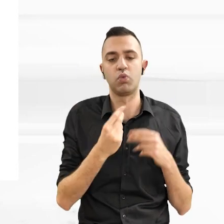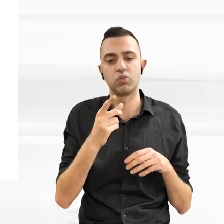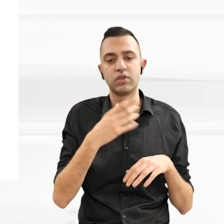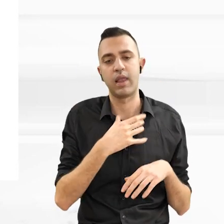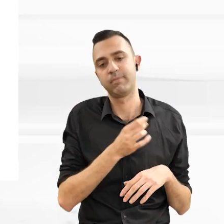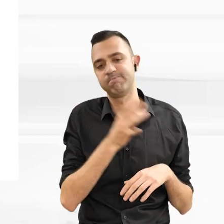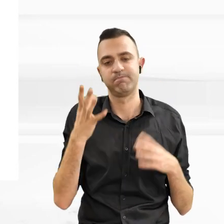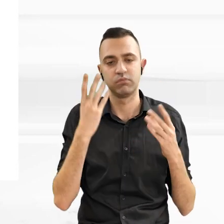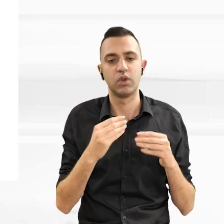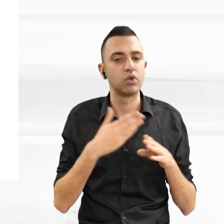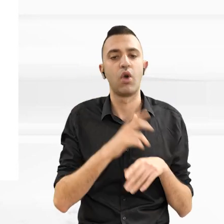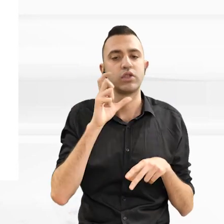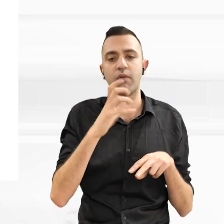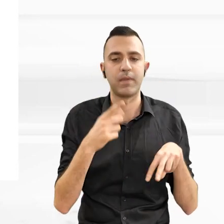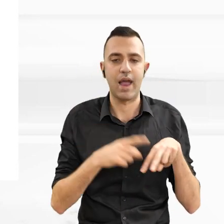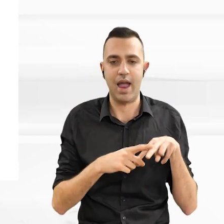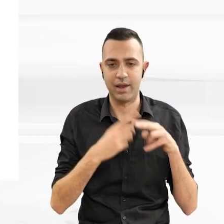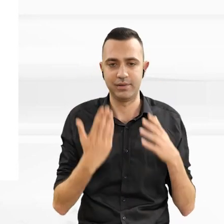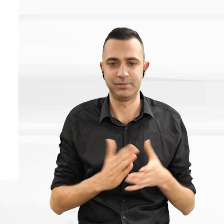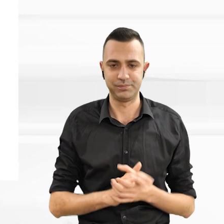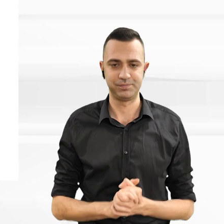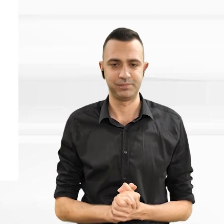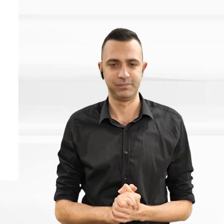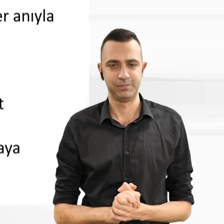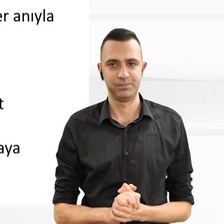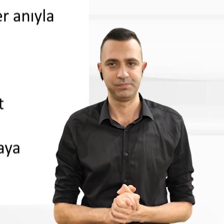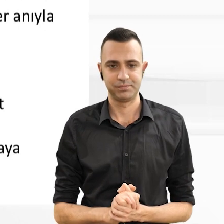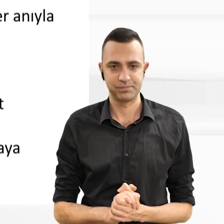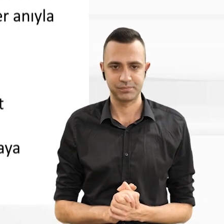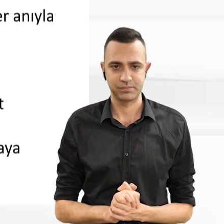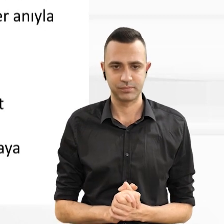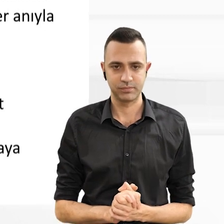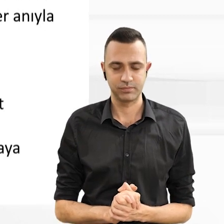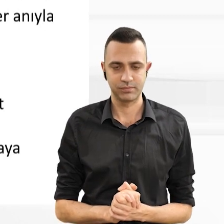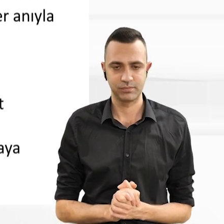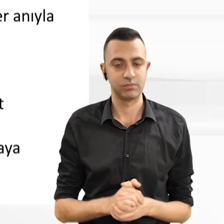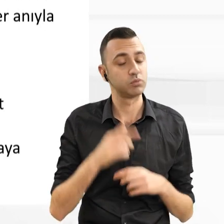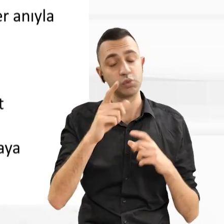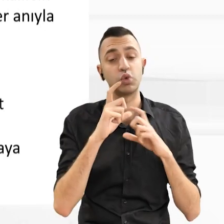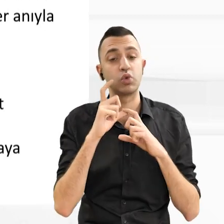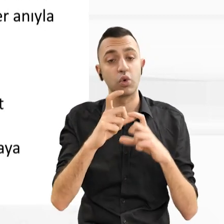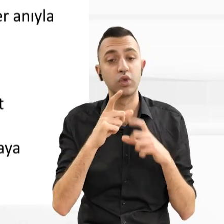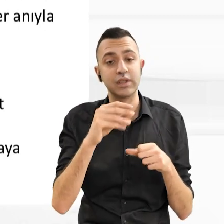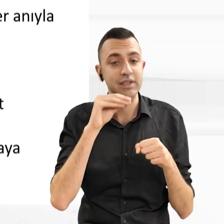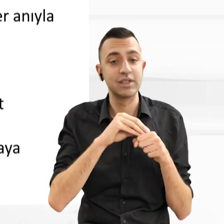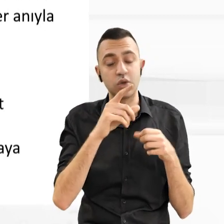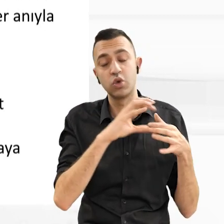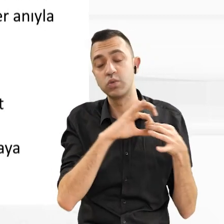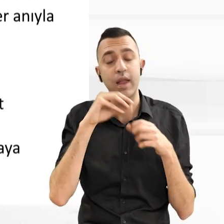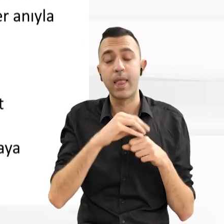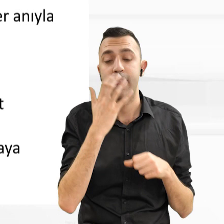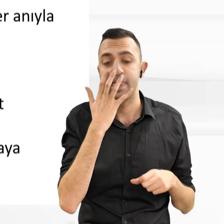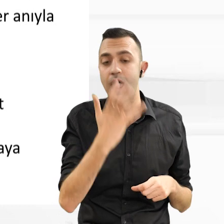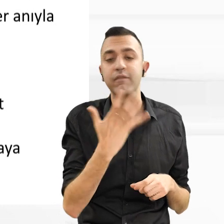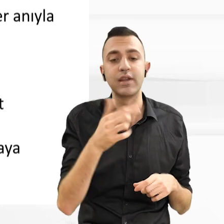diyebiliriz cevabınız al seçeneği Evet bu parçadan hareketle öğrenci verilen tavsiye